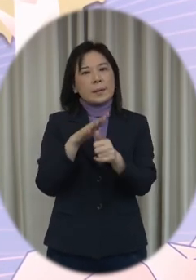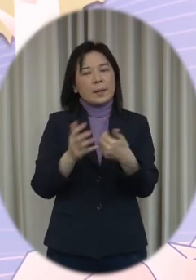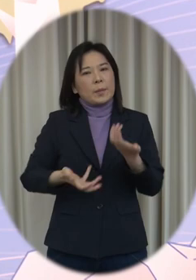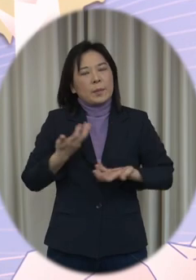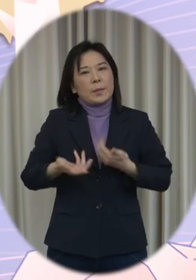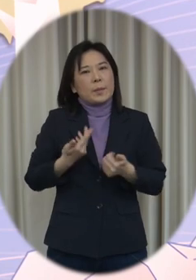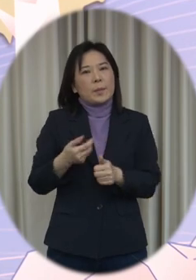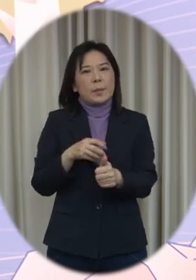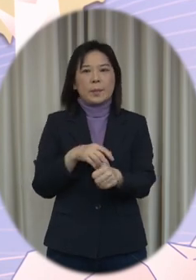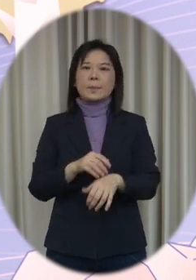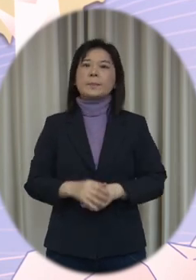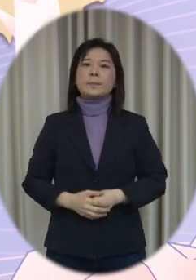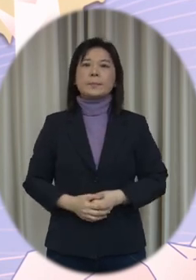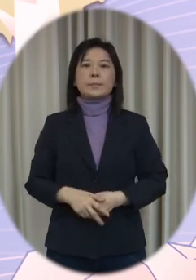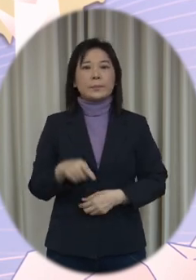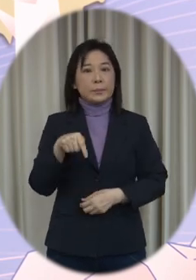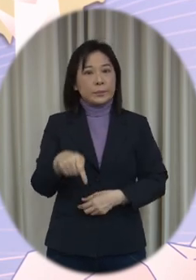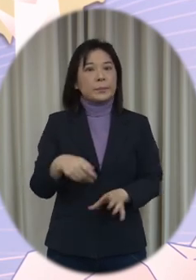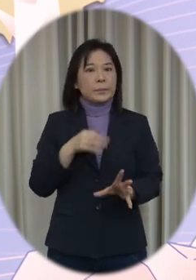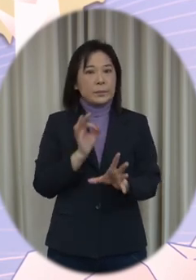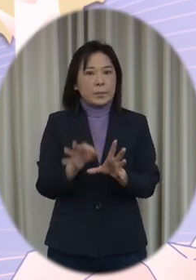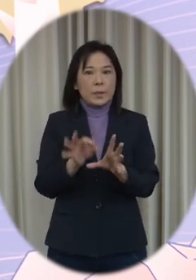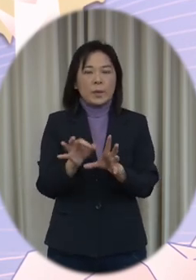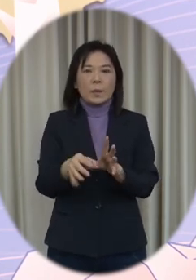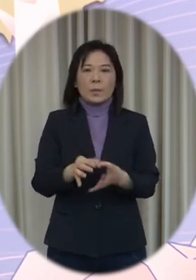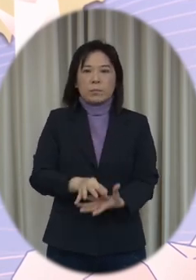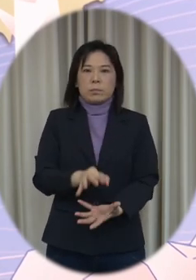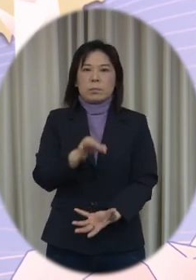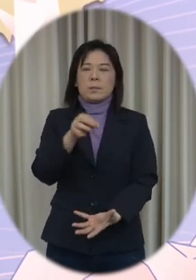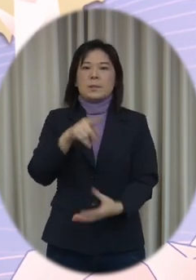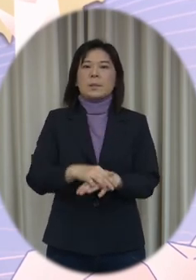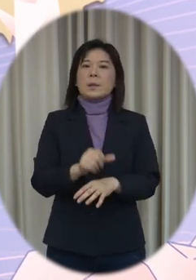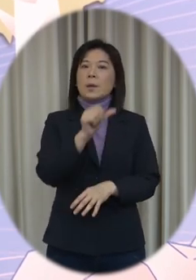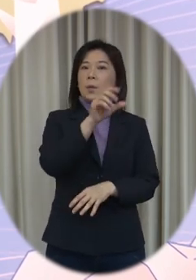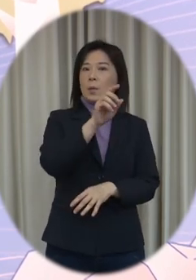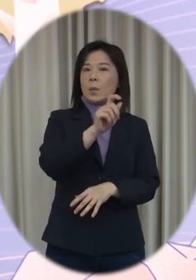意。那这一次的募款，我们总共募得了